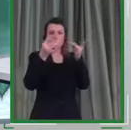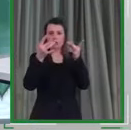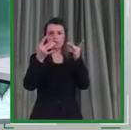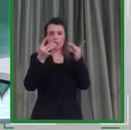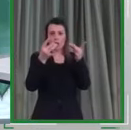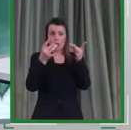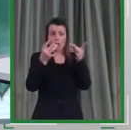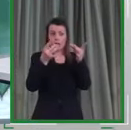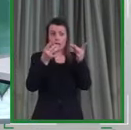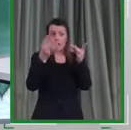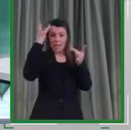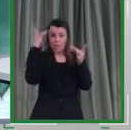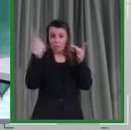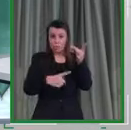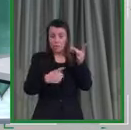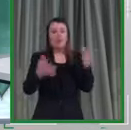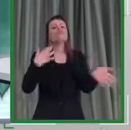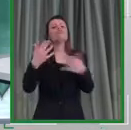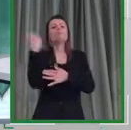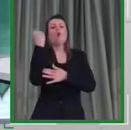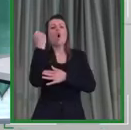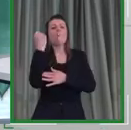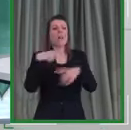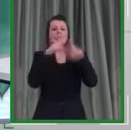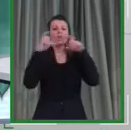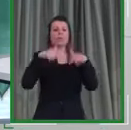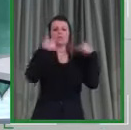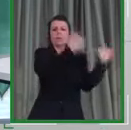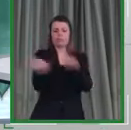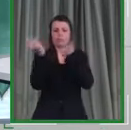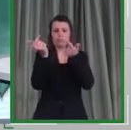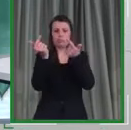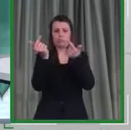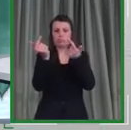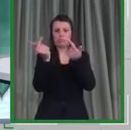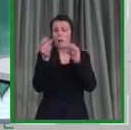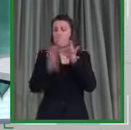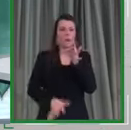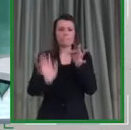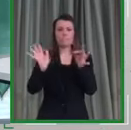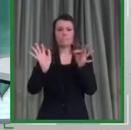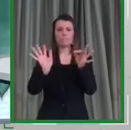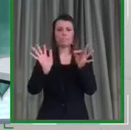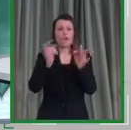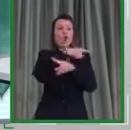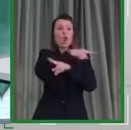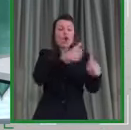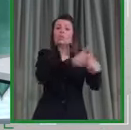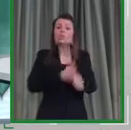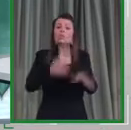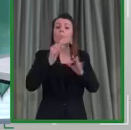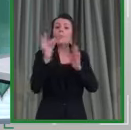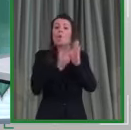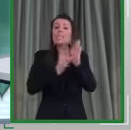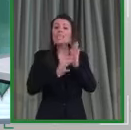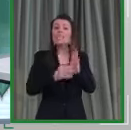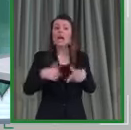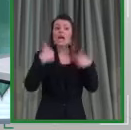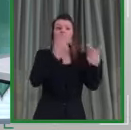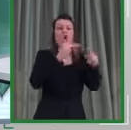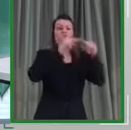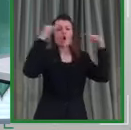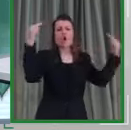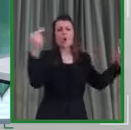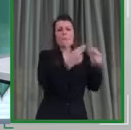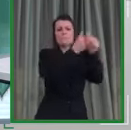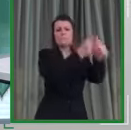operatori le mascherine e così hanno fatto fino e seguendo tutte le indicazioni che sono arrivate a un certo punto hanno